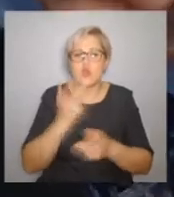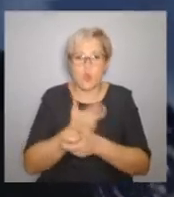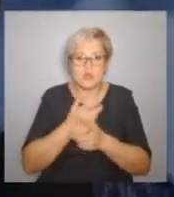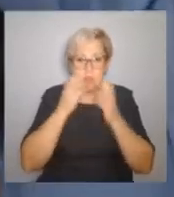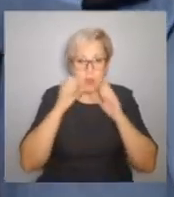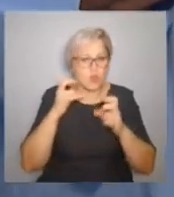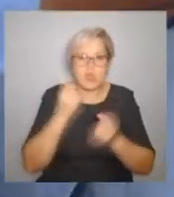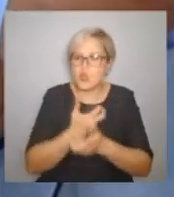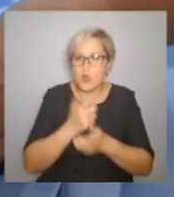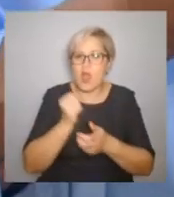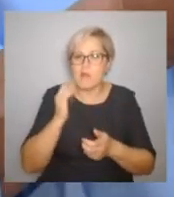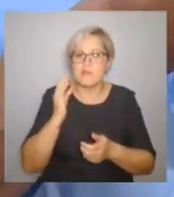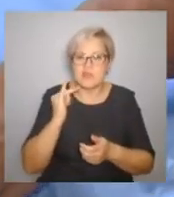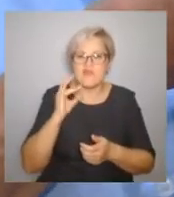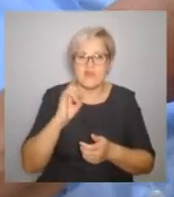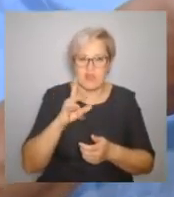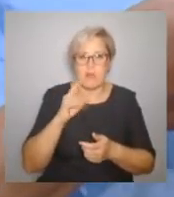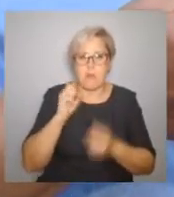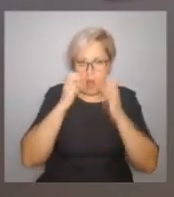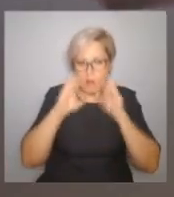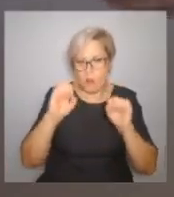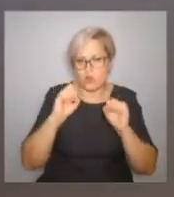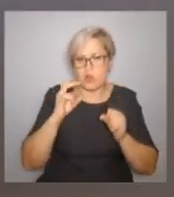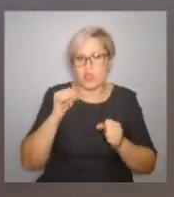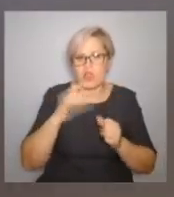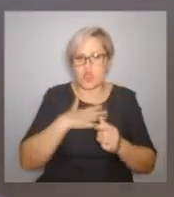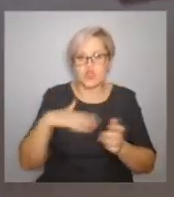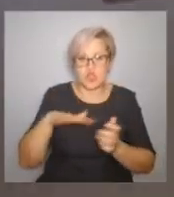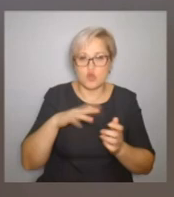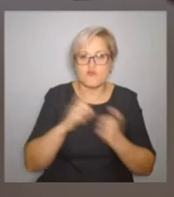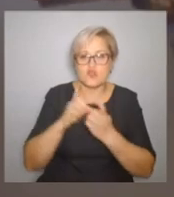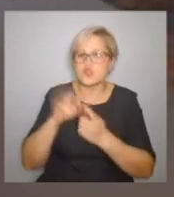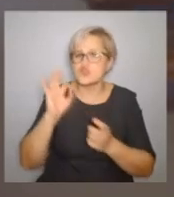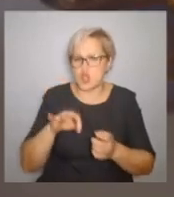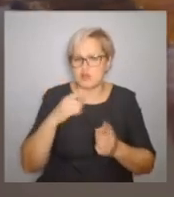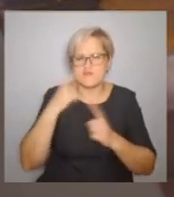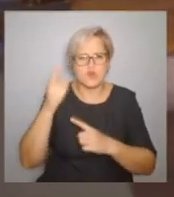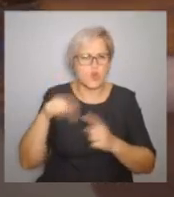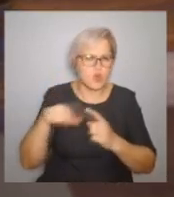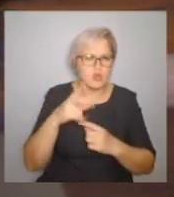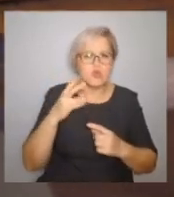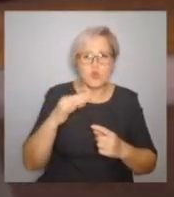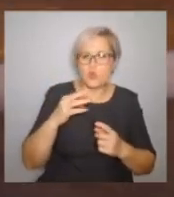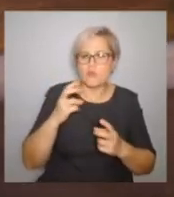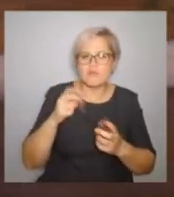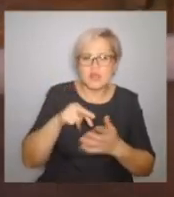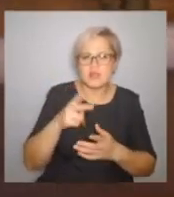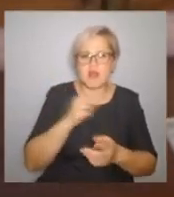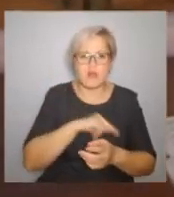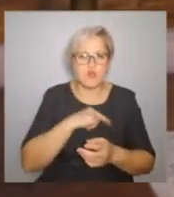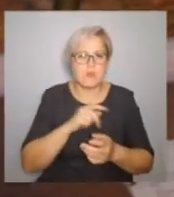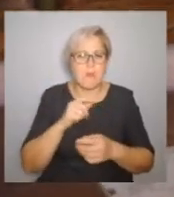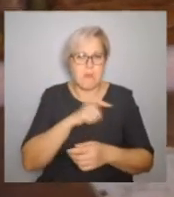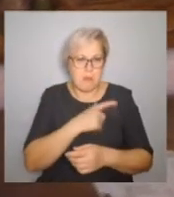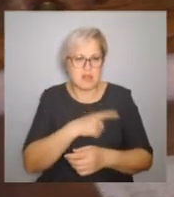И поэтому, в общем-то, весь материал для художественной обработки он не пригоден. Поэтому наши